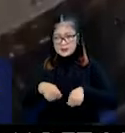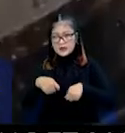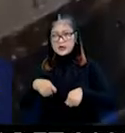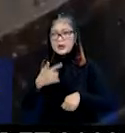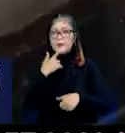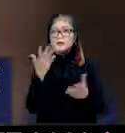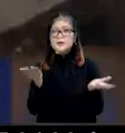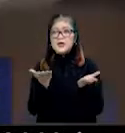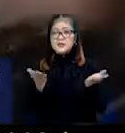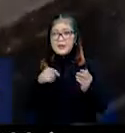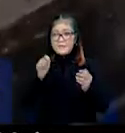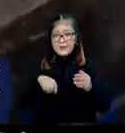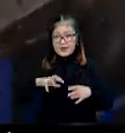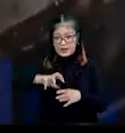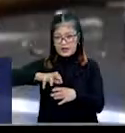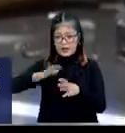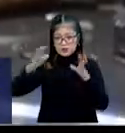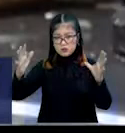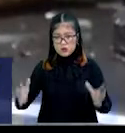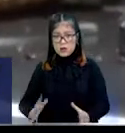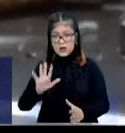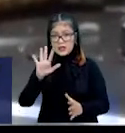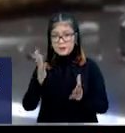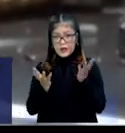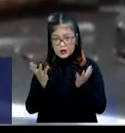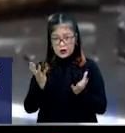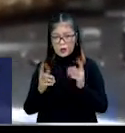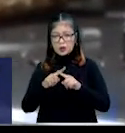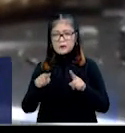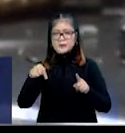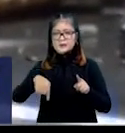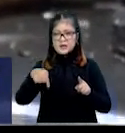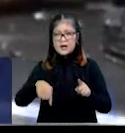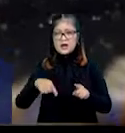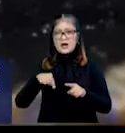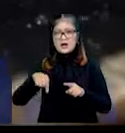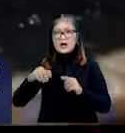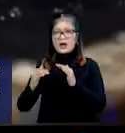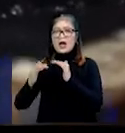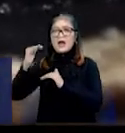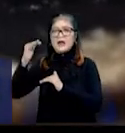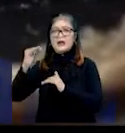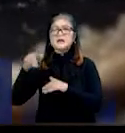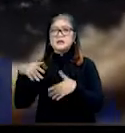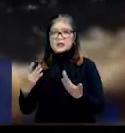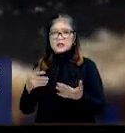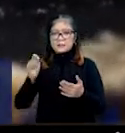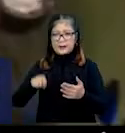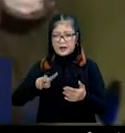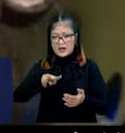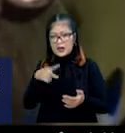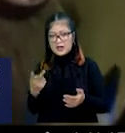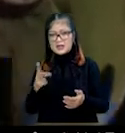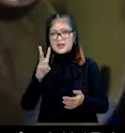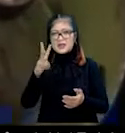Ia menggunakan gas 5,5 kg untuk memasak dengan naiknya harga gas elpiji nonsubsidi ia beralih menggunakan gas